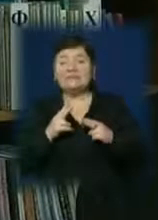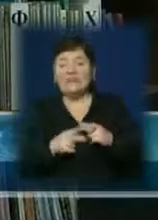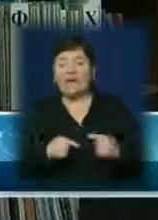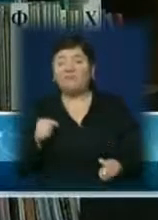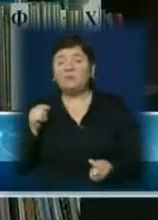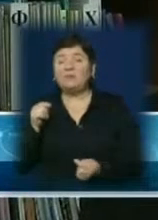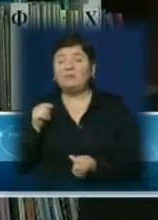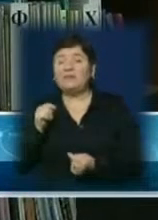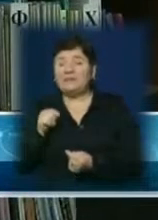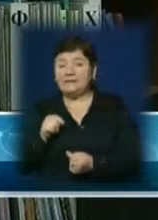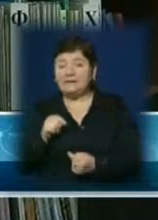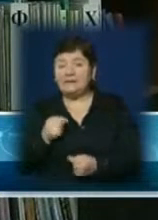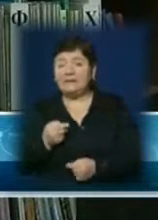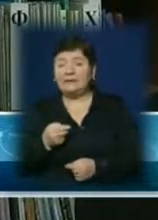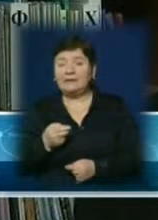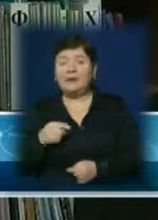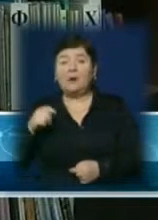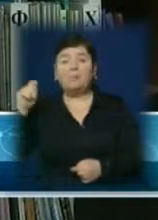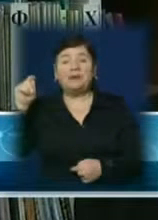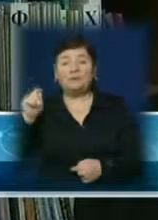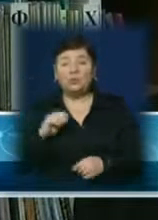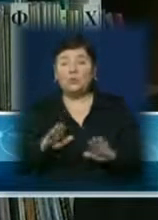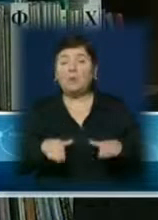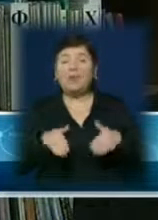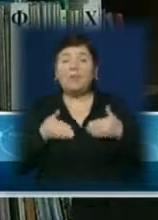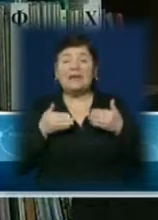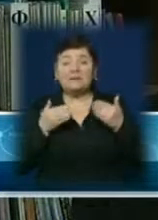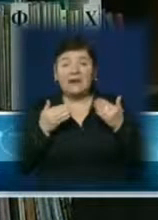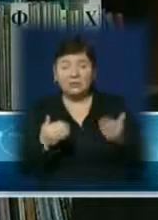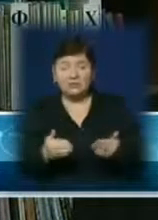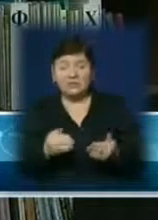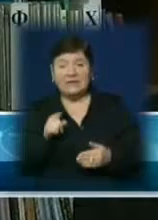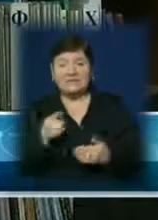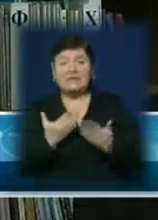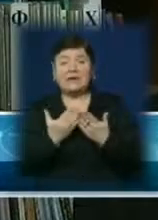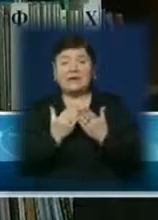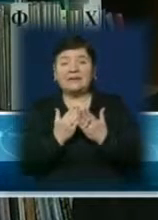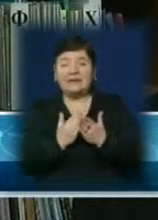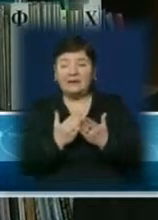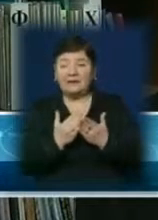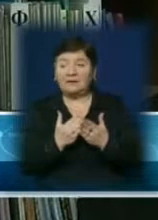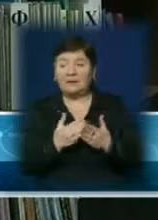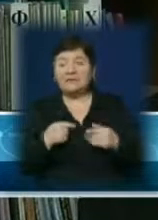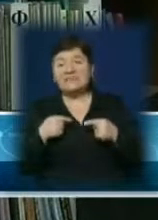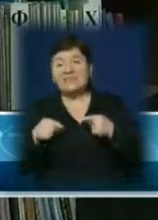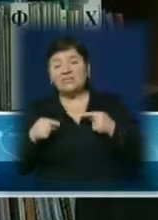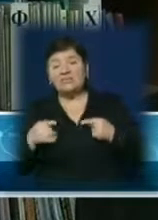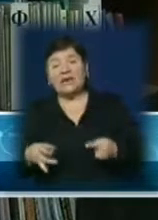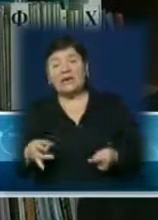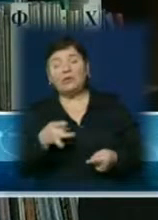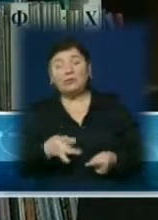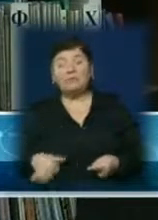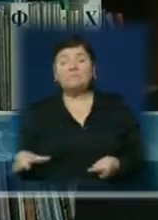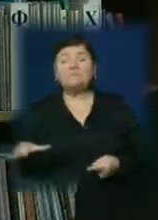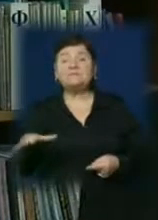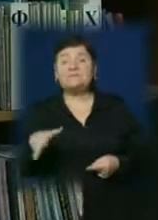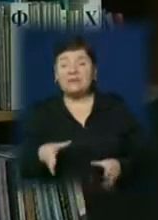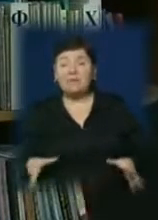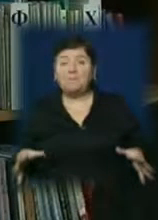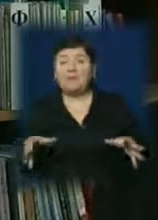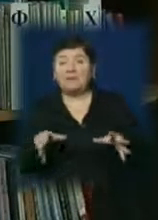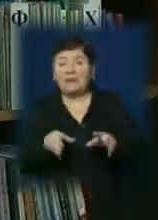на Сході України, де зараз справді діти дуже гарно українською мовою спілкуються. Просто їм треба підживлювати, треба збагачувати свій словниковий запас, а